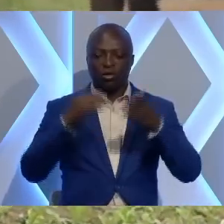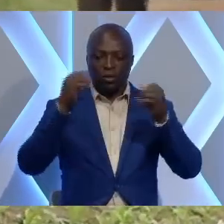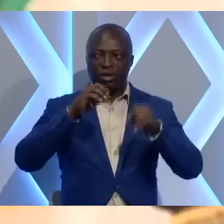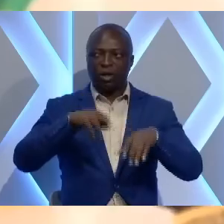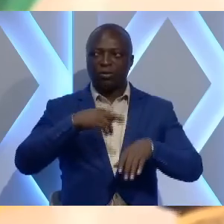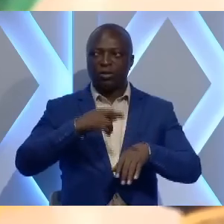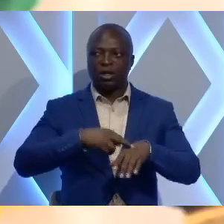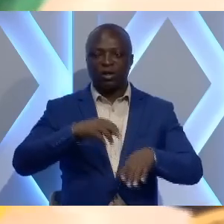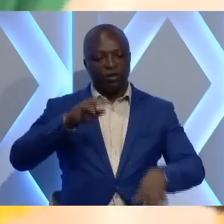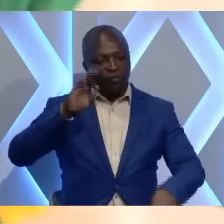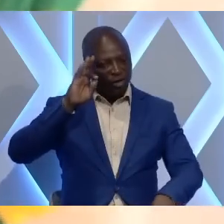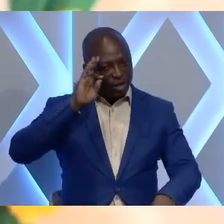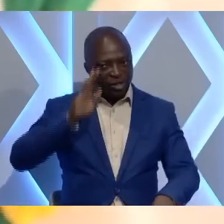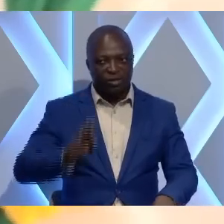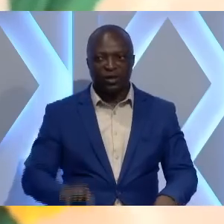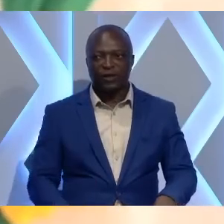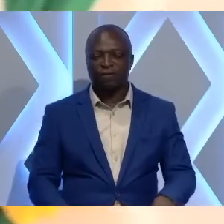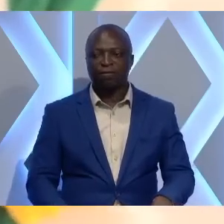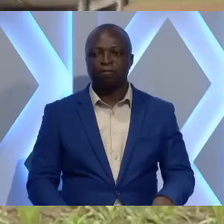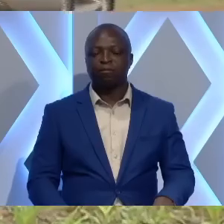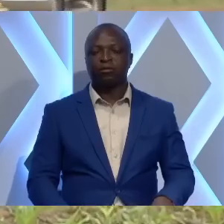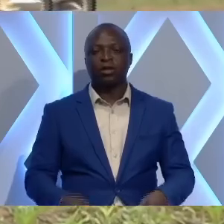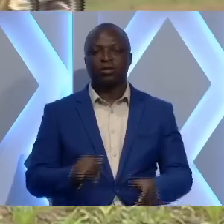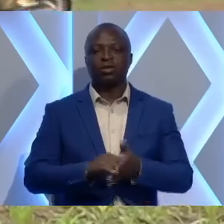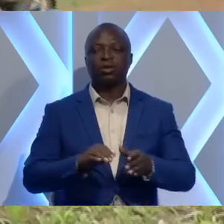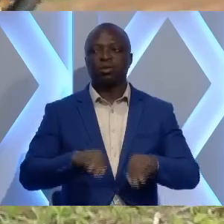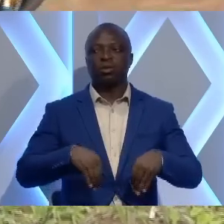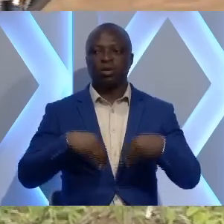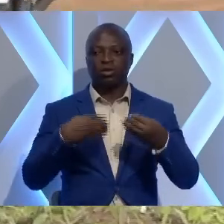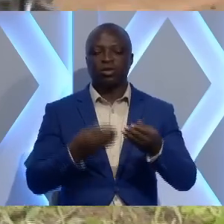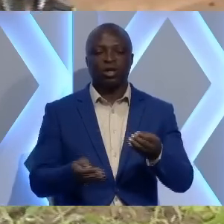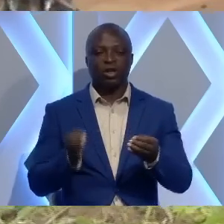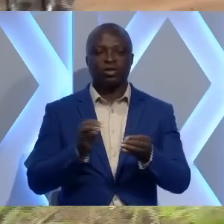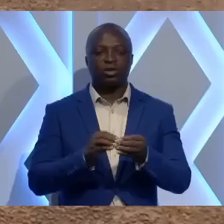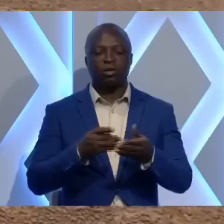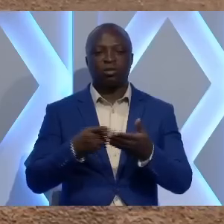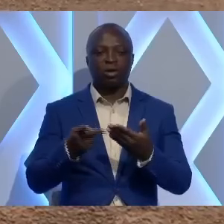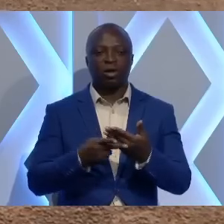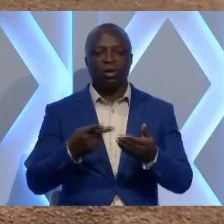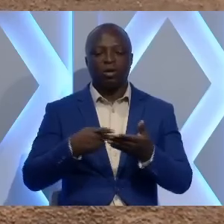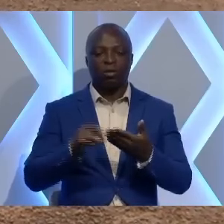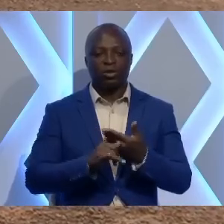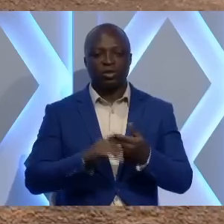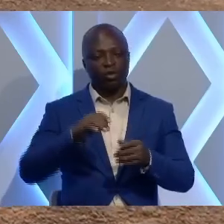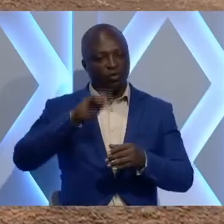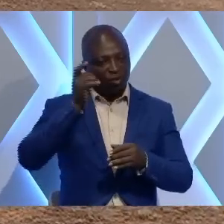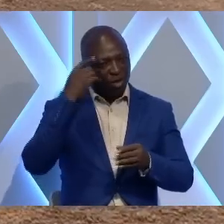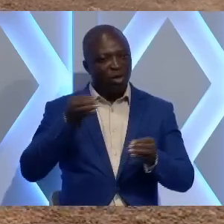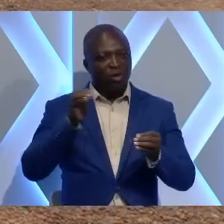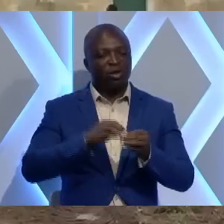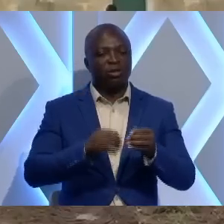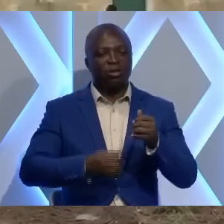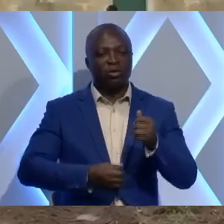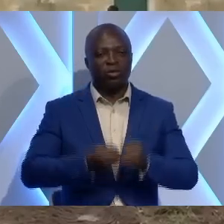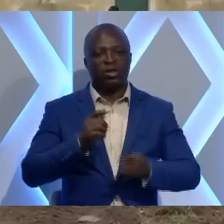de la République, Faure Essosim Nanya Simbé. Koso, ajouté aux multiples projets et programmes du gouvernement, contribue de plus en